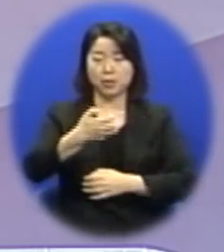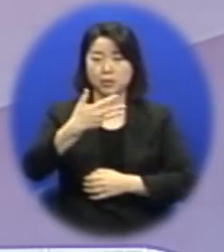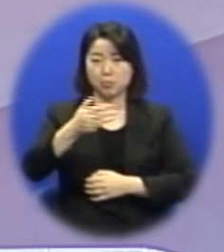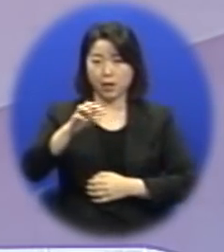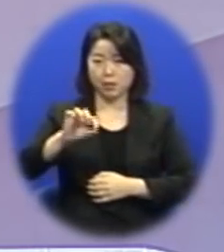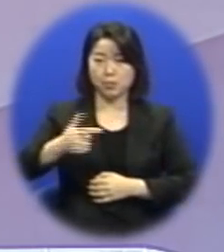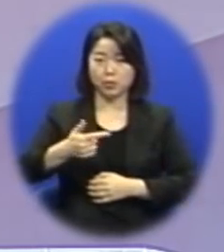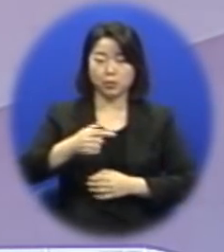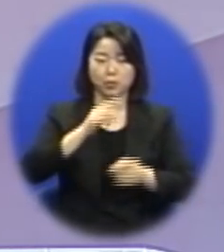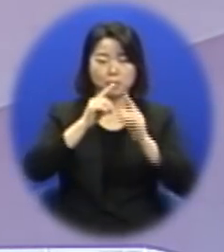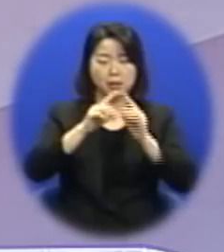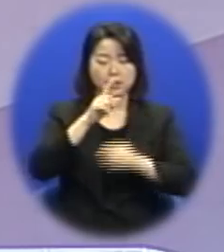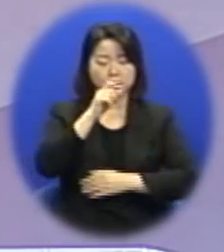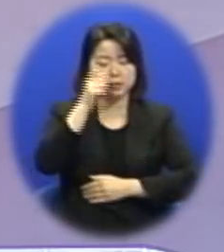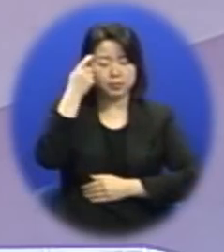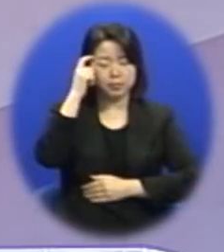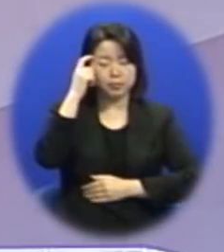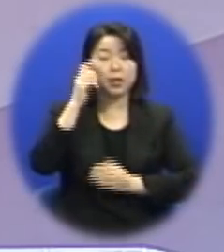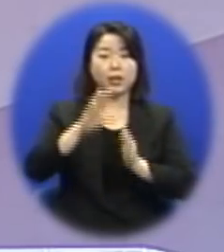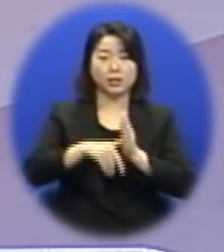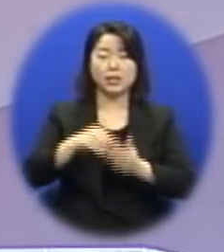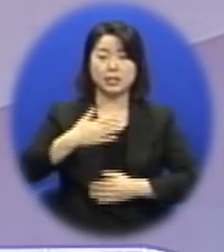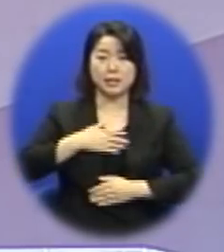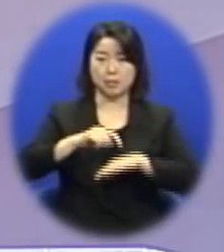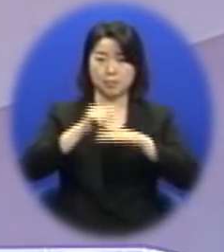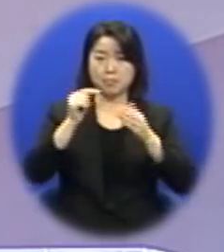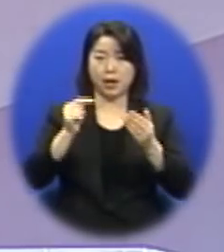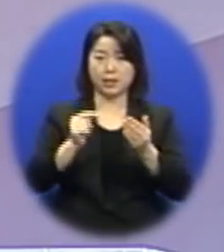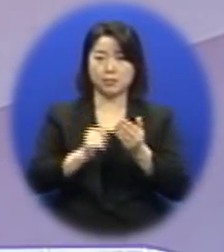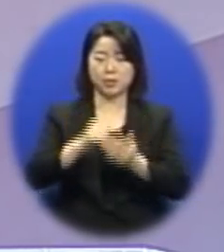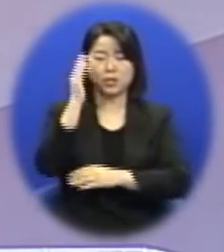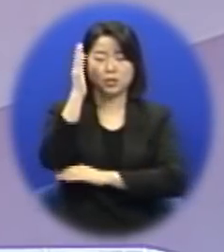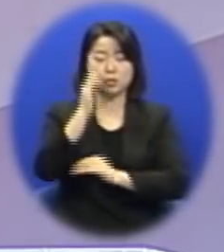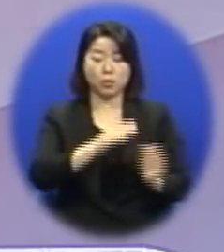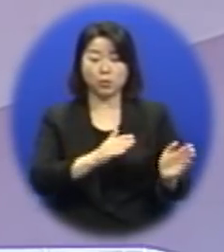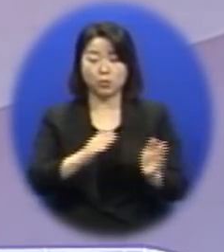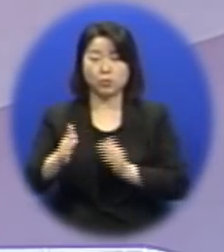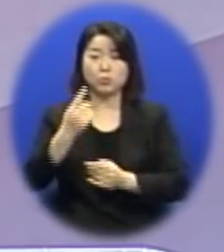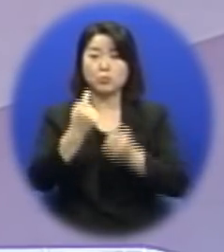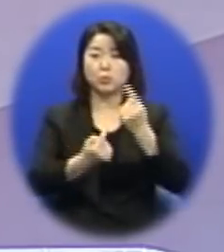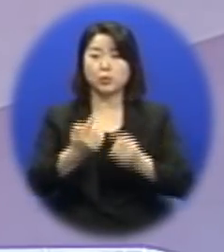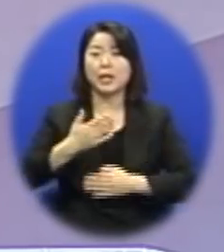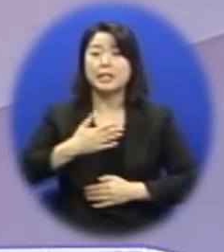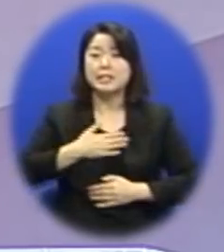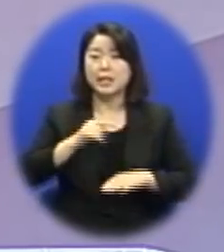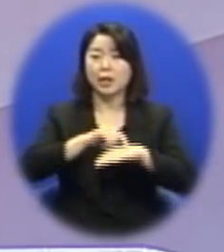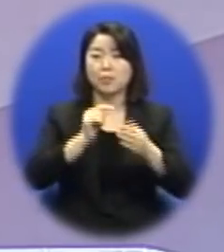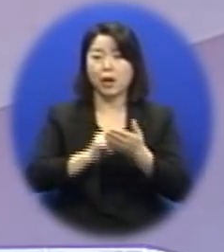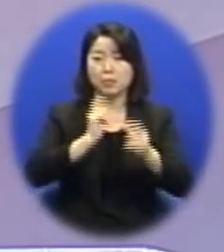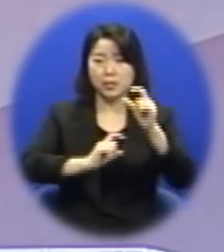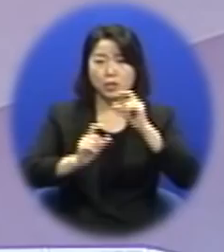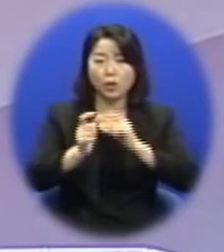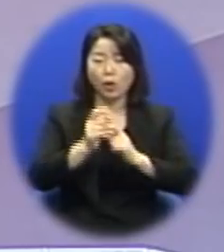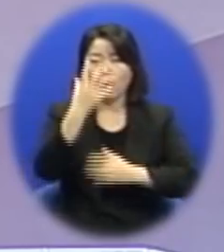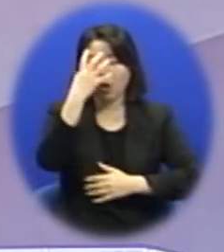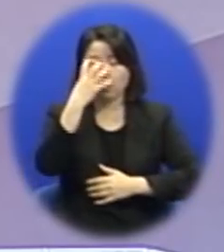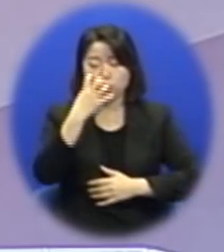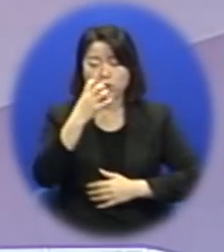말씀을 묵상하면서 제 마음이 설교 준비는 커녕 오려 제 마음이 더